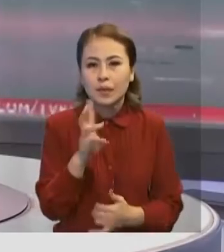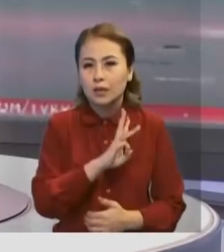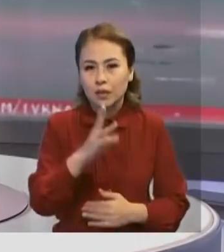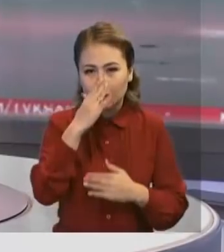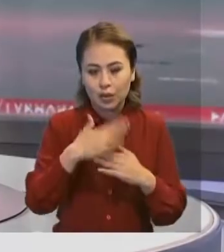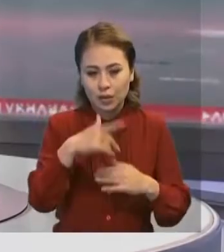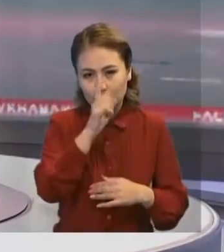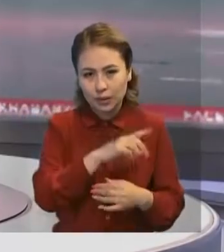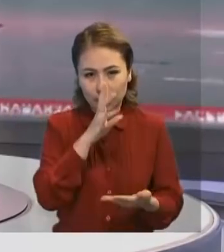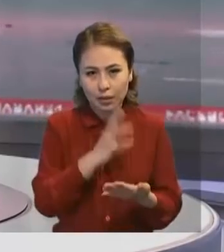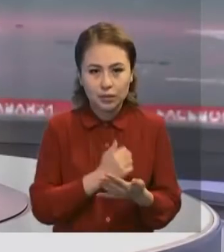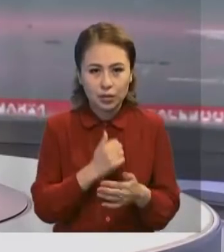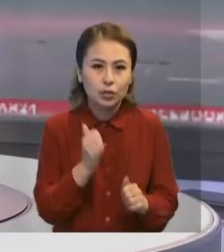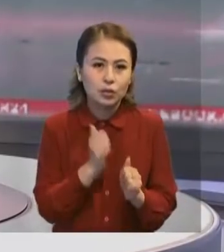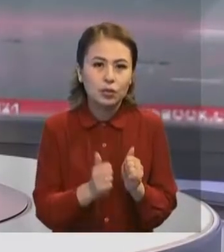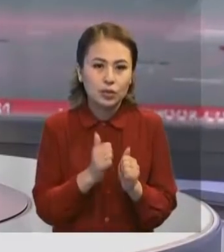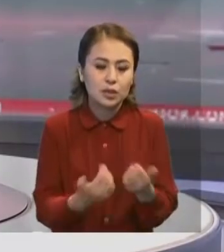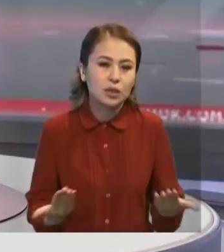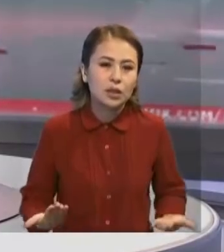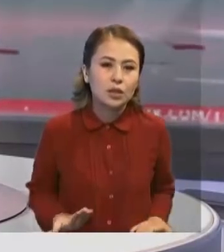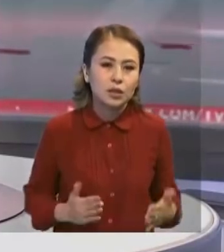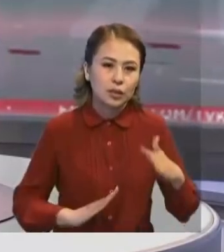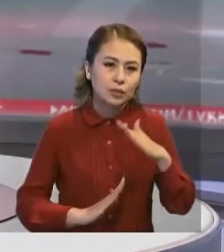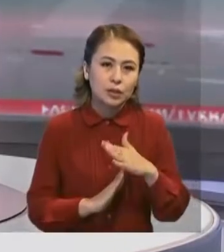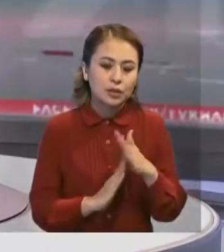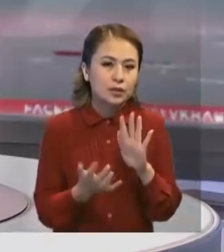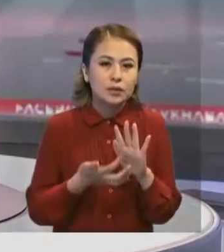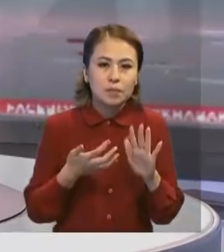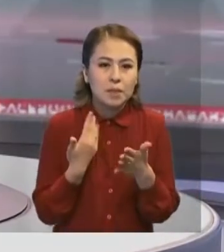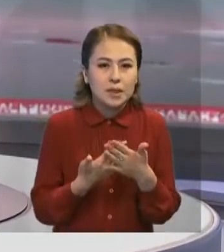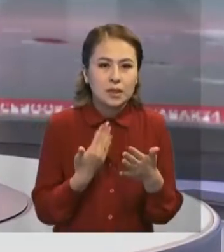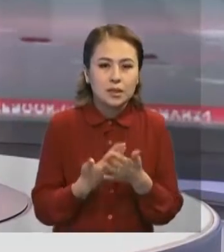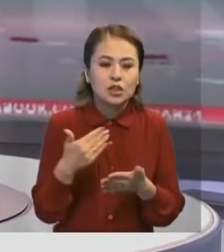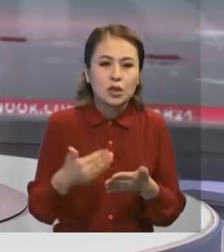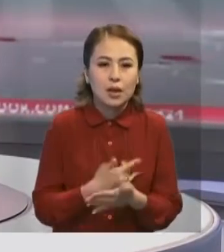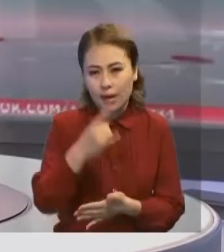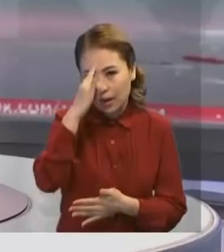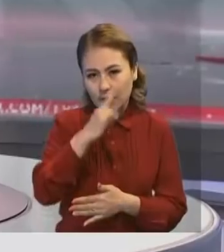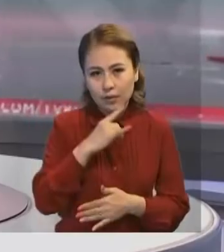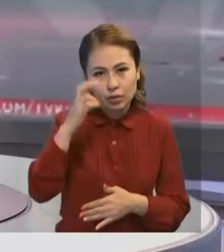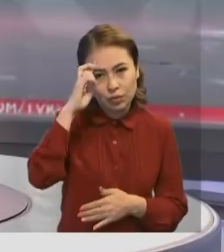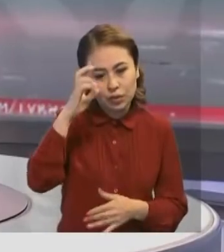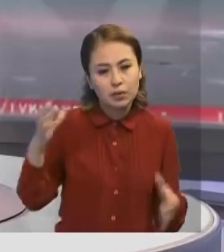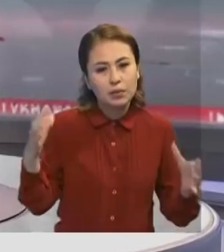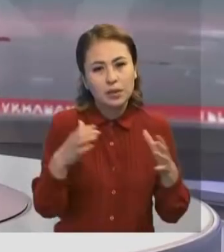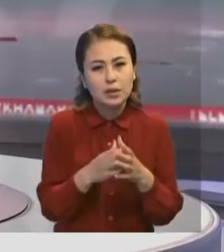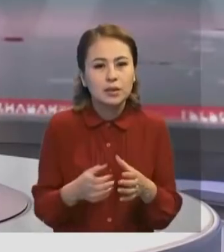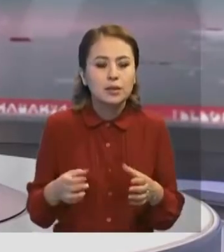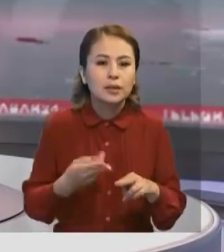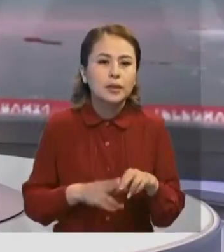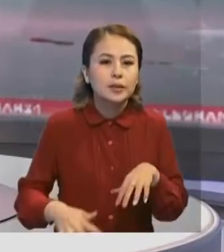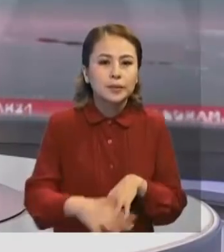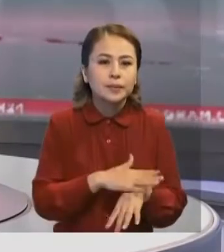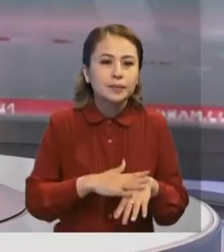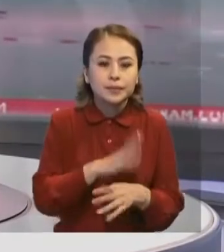1 миллионға жуық азаматтың табысы күн көріс деңгейіне де жетпейді. Бұл мәселені шешуге жаңа Қазақстанның үкіметі